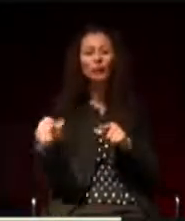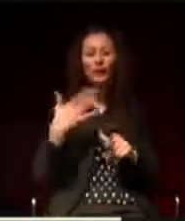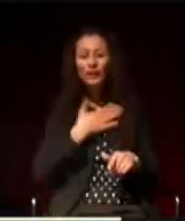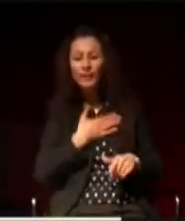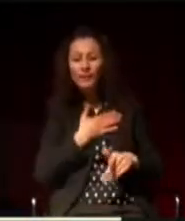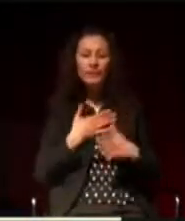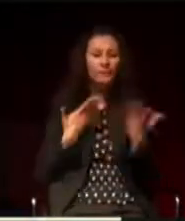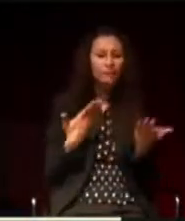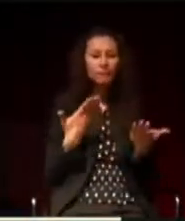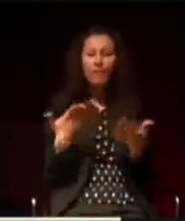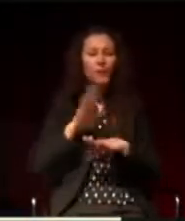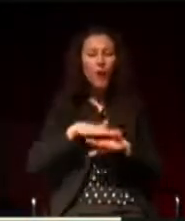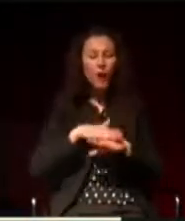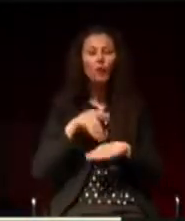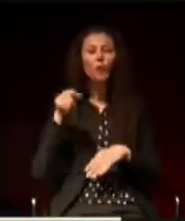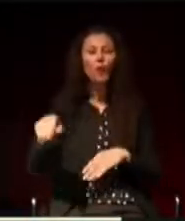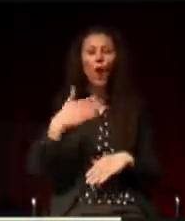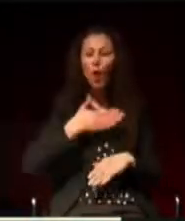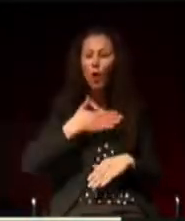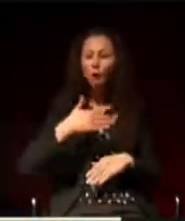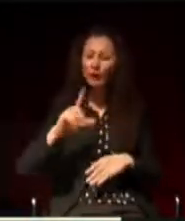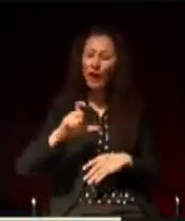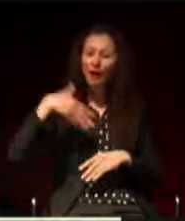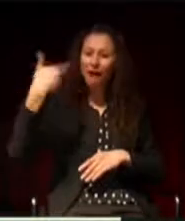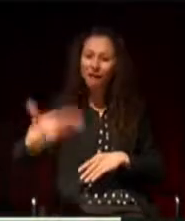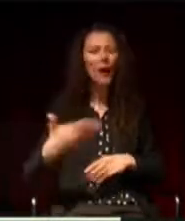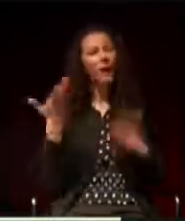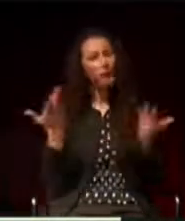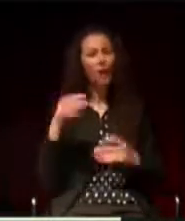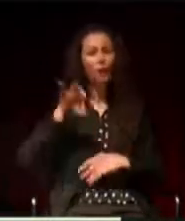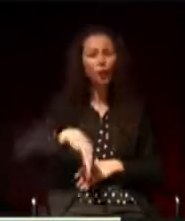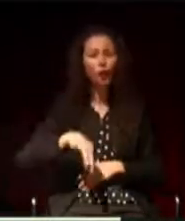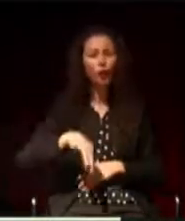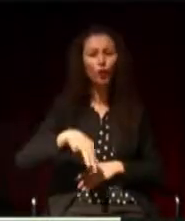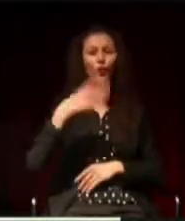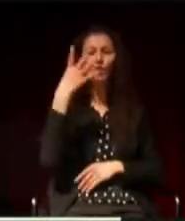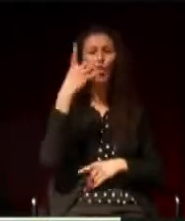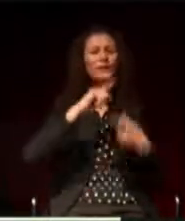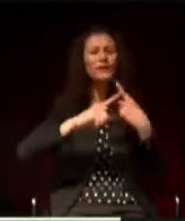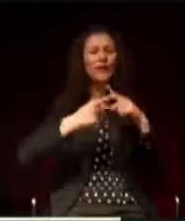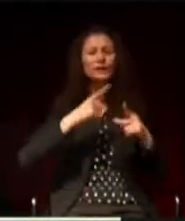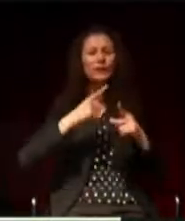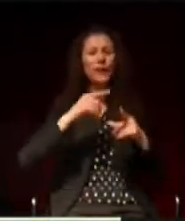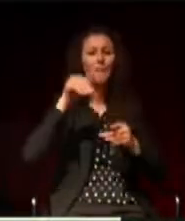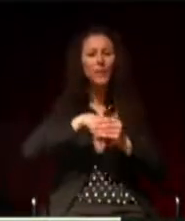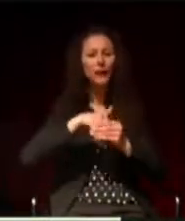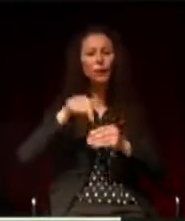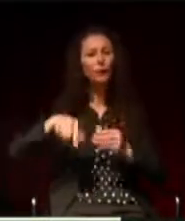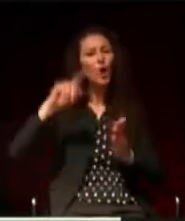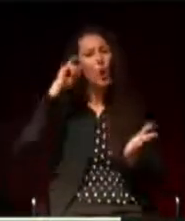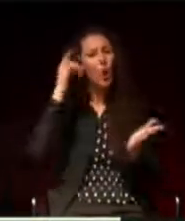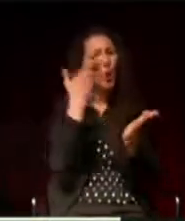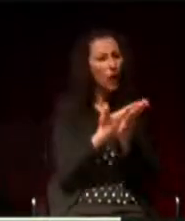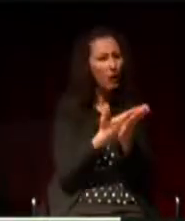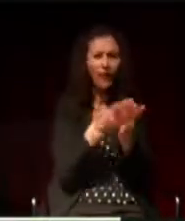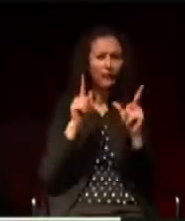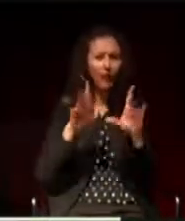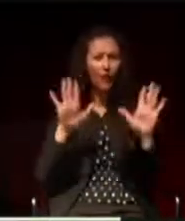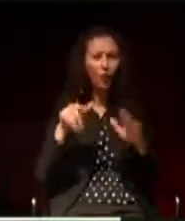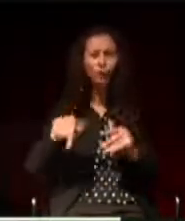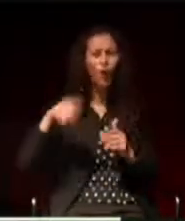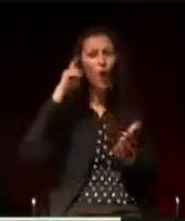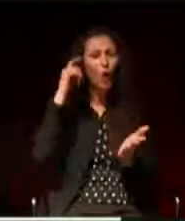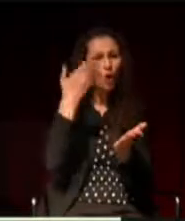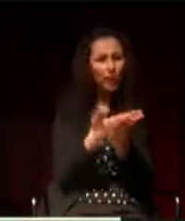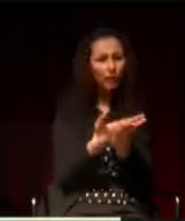tereddütler var ne olacak diye. Bunu da önümüzdeki ayda, hatta ben bugün 4 siyasi partinin bugün önerge de gerek yok. Burada